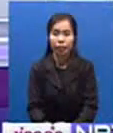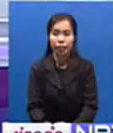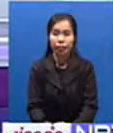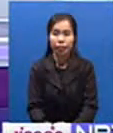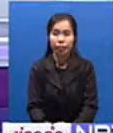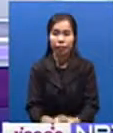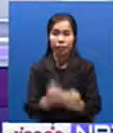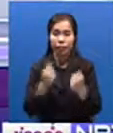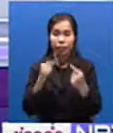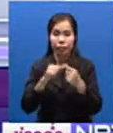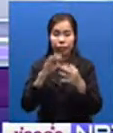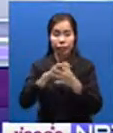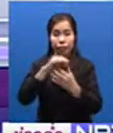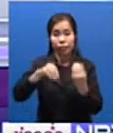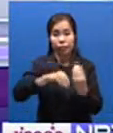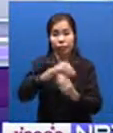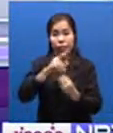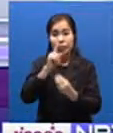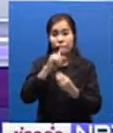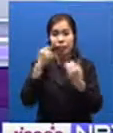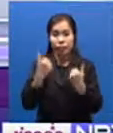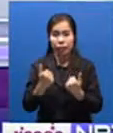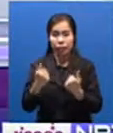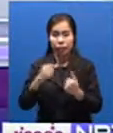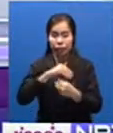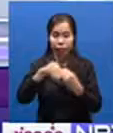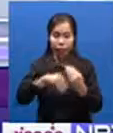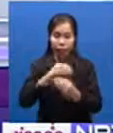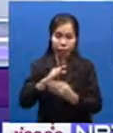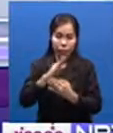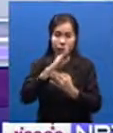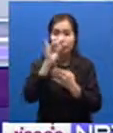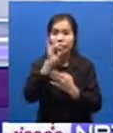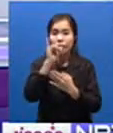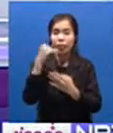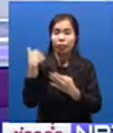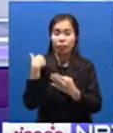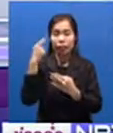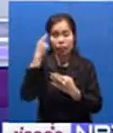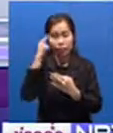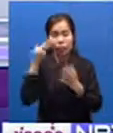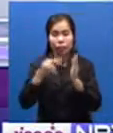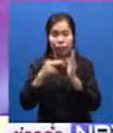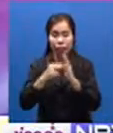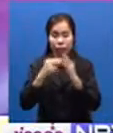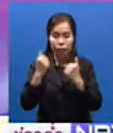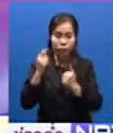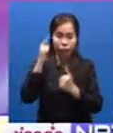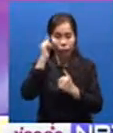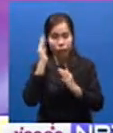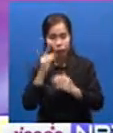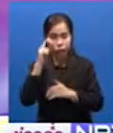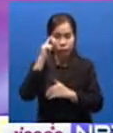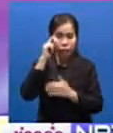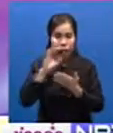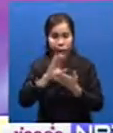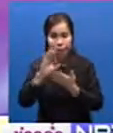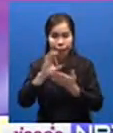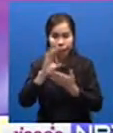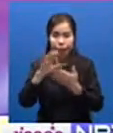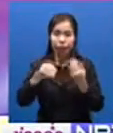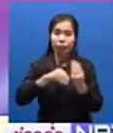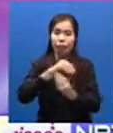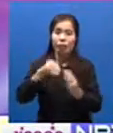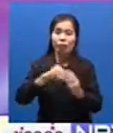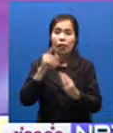ภาวะเศรษฐกิจโลกที่ยังไม่ฟื้นตัวอย่างเต็มที่นะครับก็ส่งผลต่อดัชนีความเชื่อมั่นผู้บริโภคให้มีการปรับตัวลด